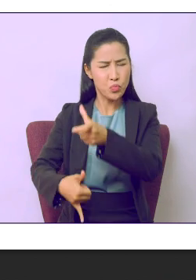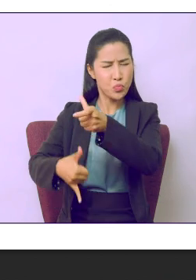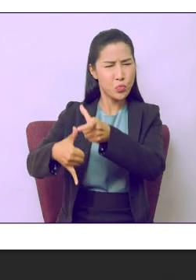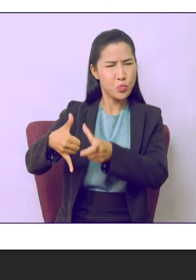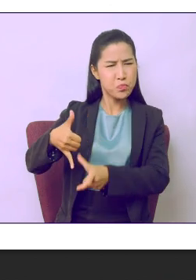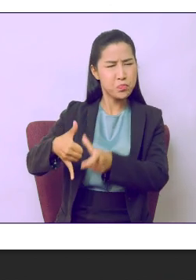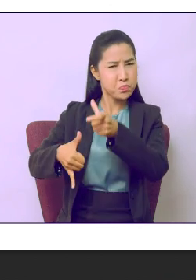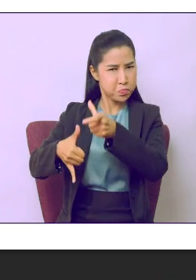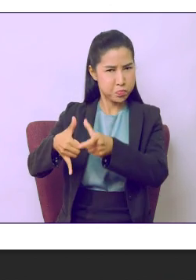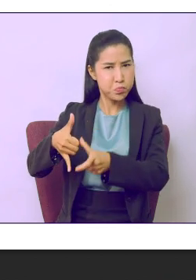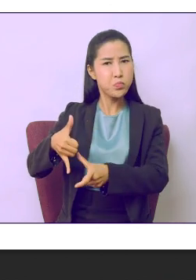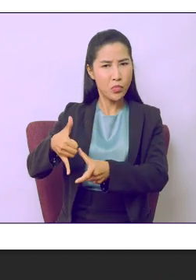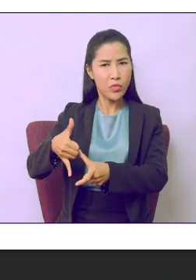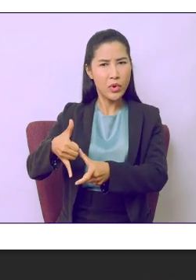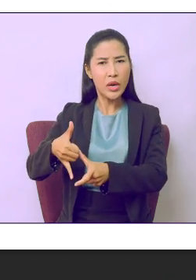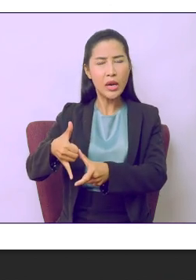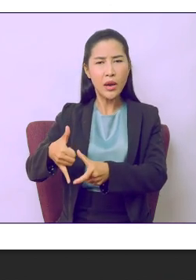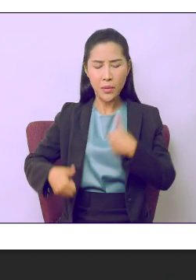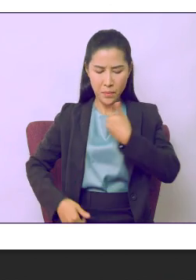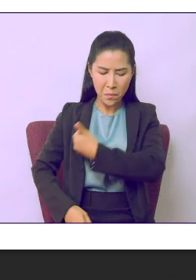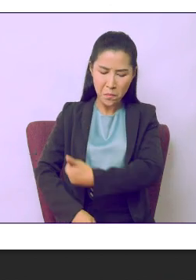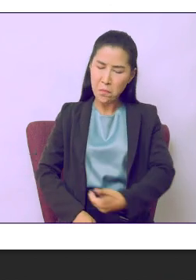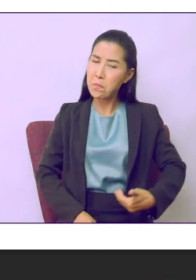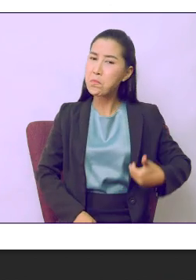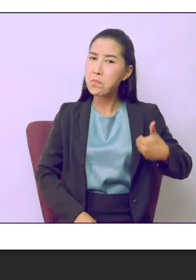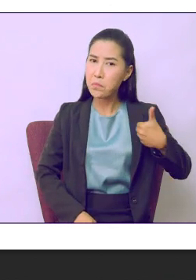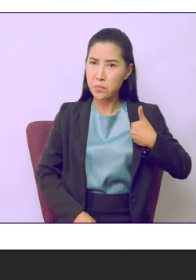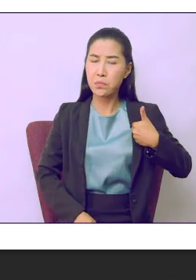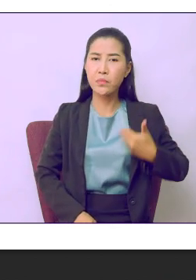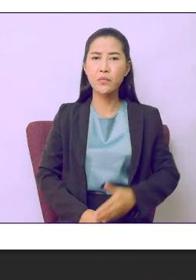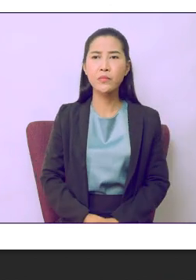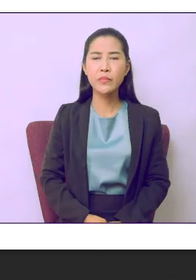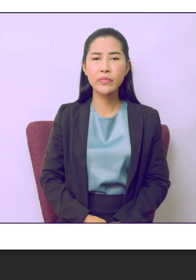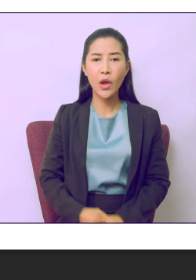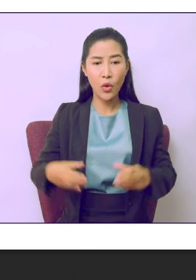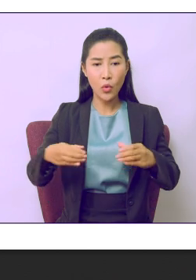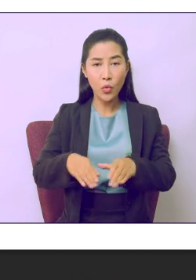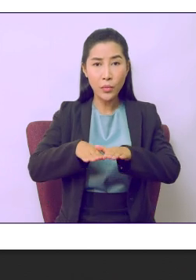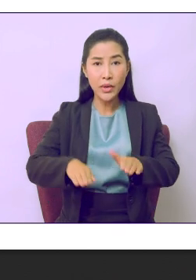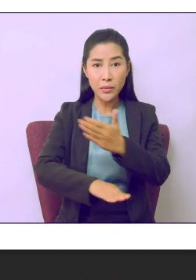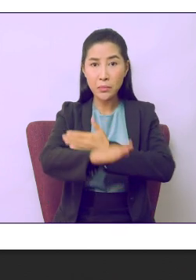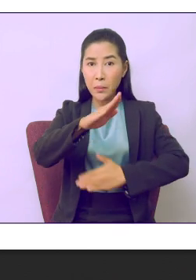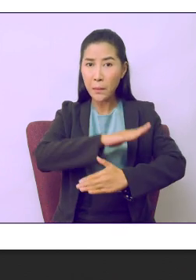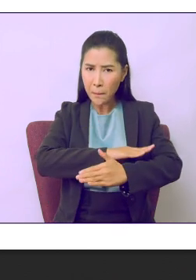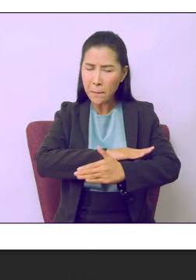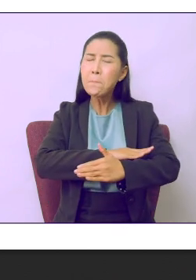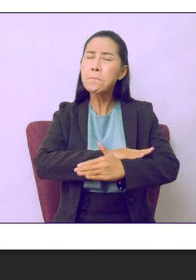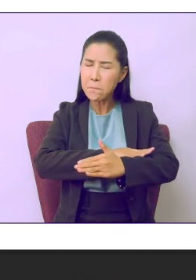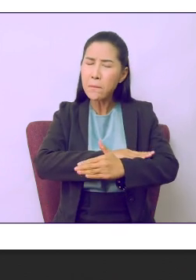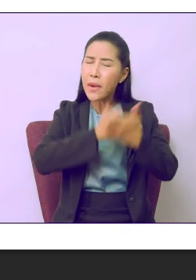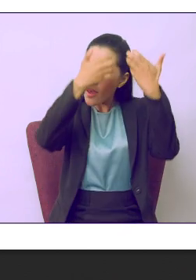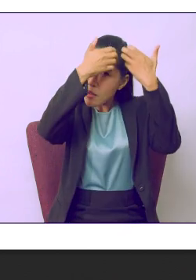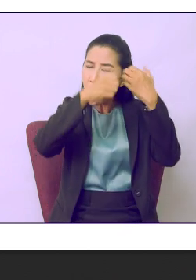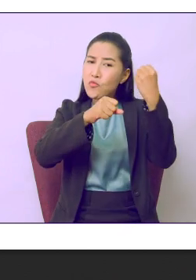แล้วก็เรื่องของร่างกายเนี่ยนะครับว่าว่าอ่าในกลุ่มเด็กสมองพิการเนี่ยว่าฝึกโยคะแล้วเป็นยังไง